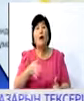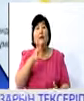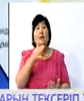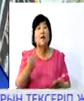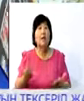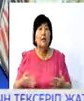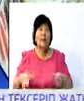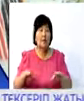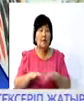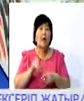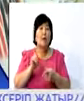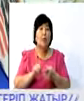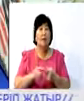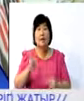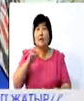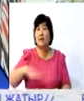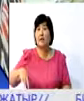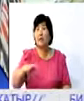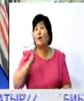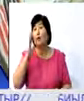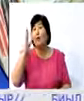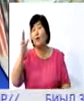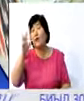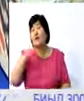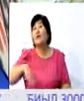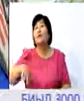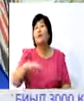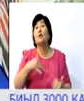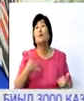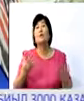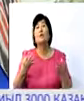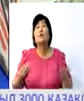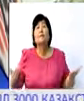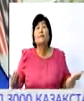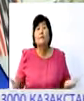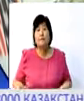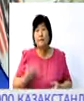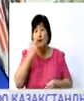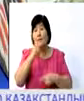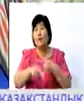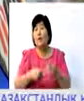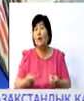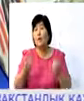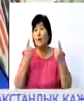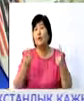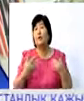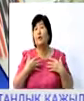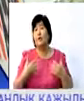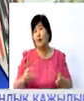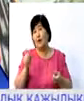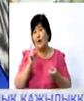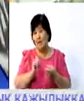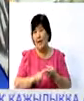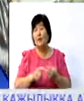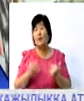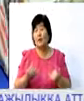талабына байланысты мына еліміздің болашағы, еліміздің бүгінгі өмір сүру дәстүрі үлкен денсаулыққа байланысты.